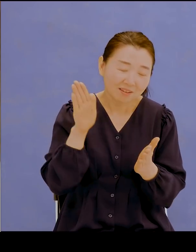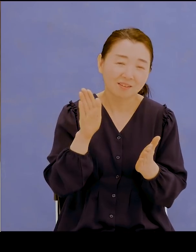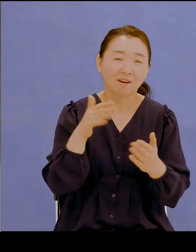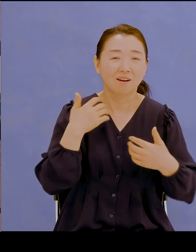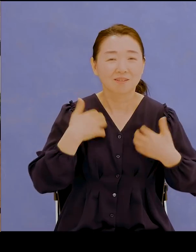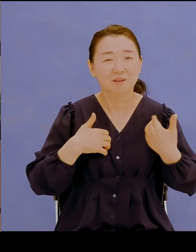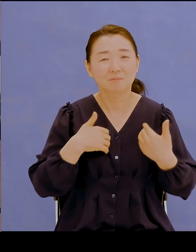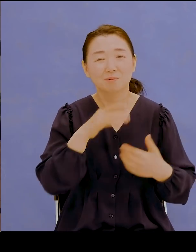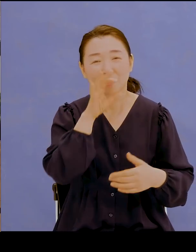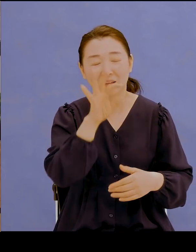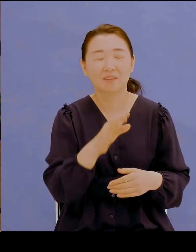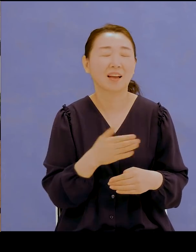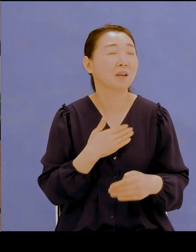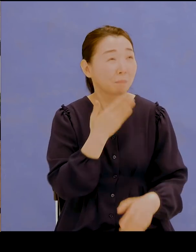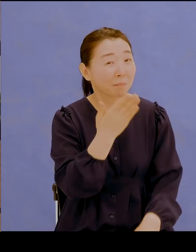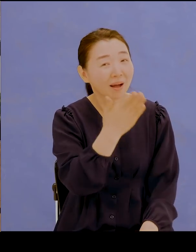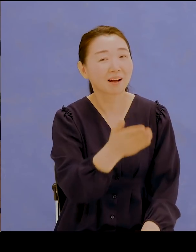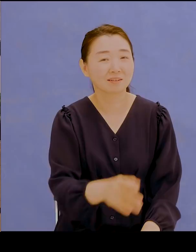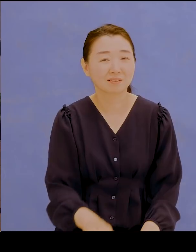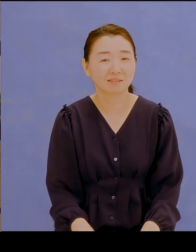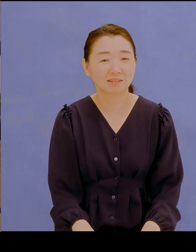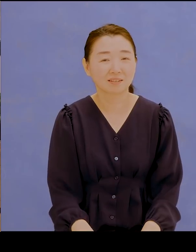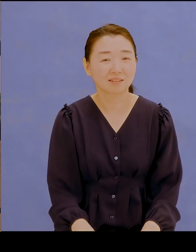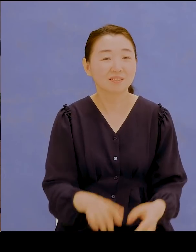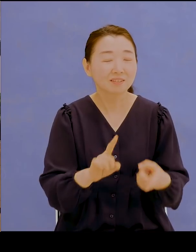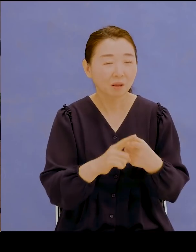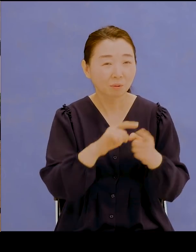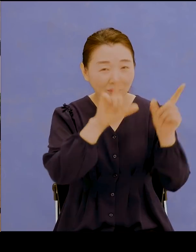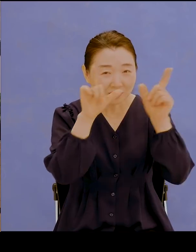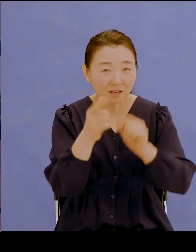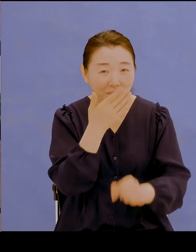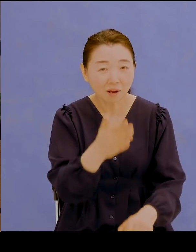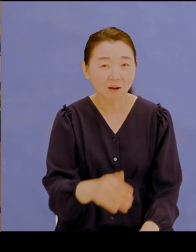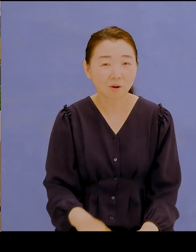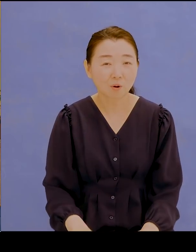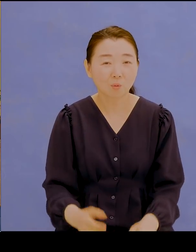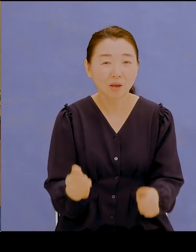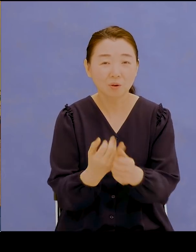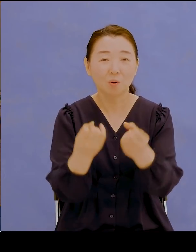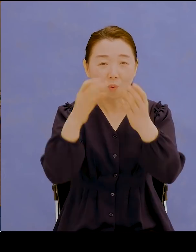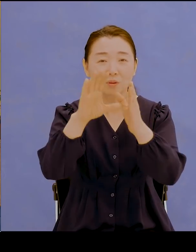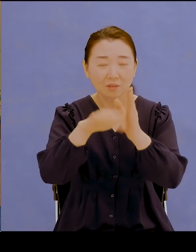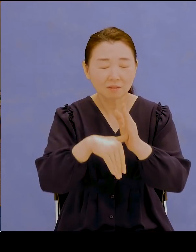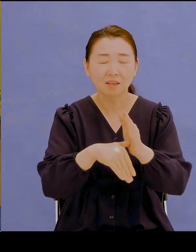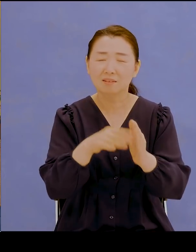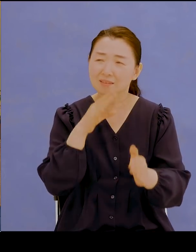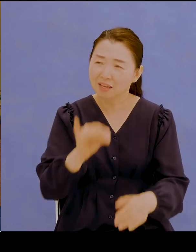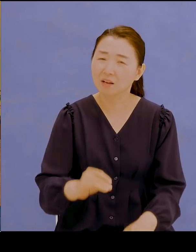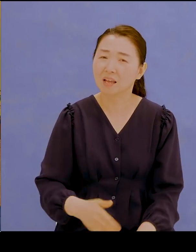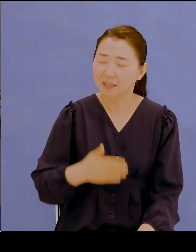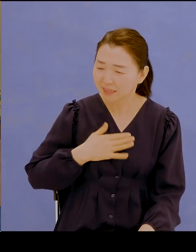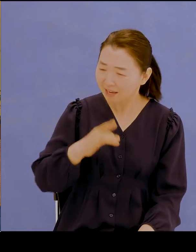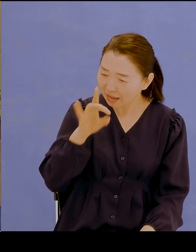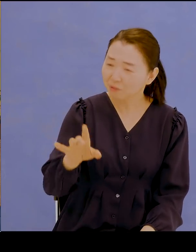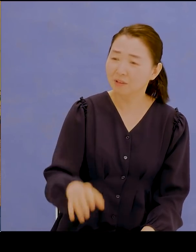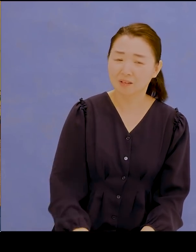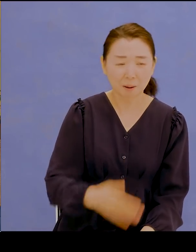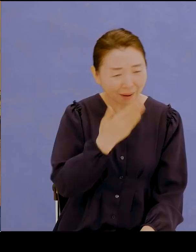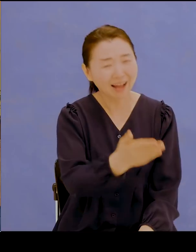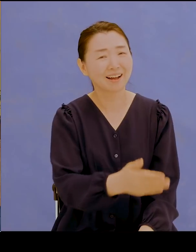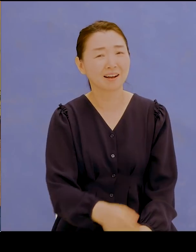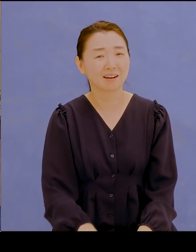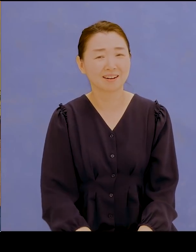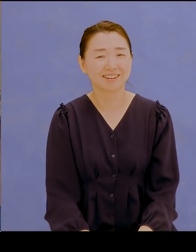안 되더라고요. 아니요, 전 될 수 있다고 봐요. 그렇게 살아야 된다고 봐요. 혼인잔치를 벌리듯이. 그건 당연한. 내가 안 된다니까. 그러니까 할